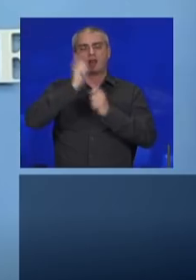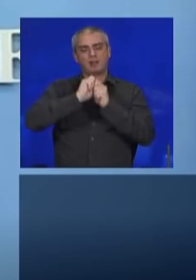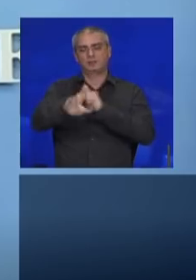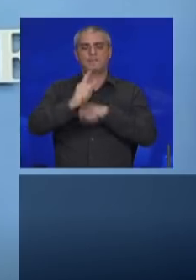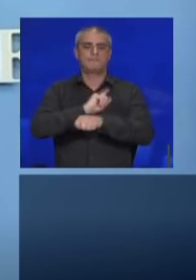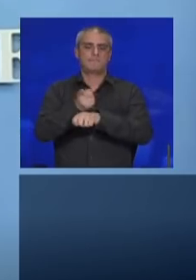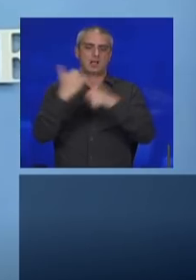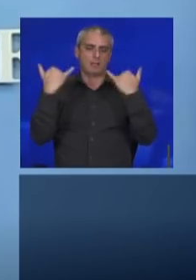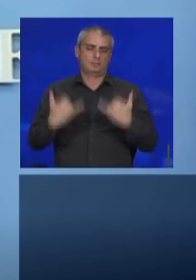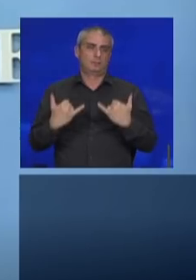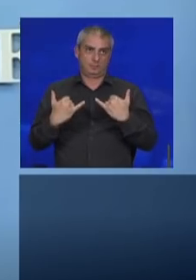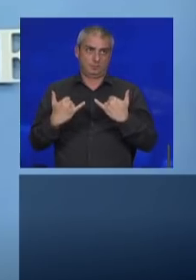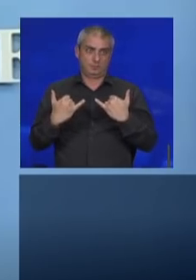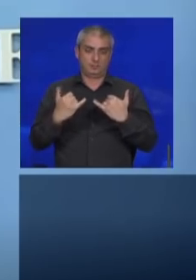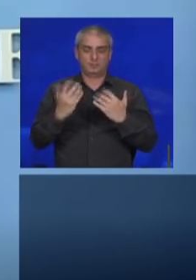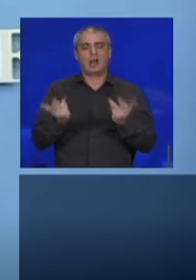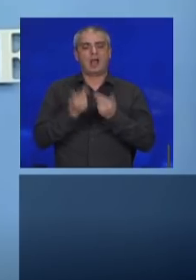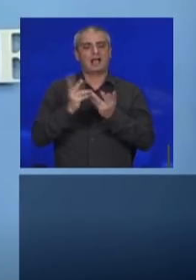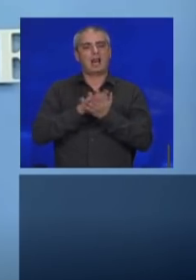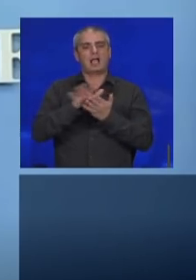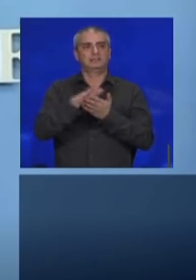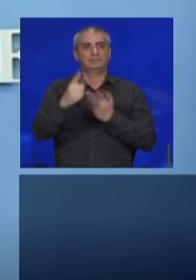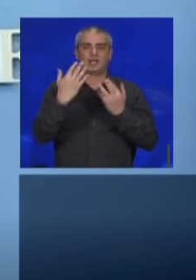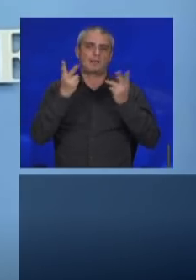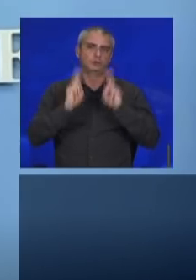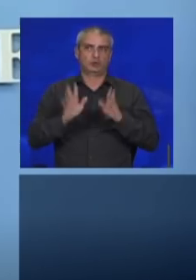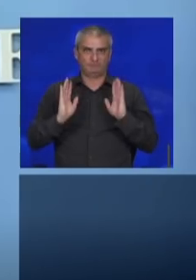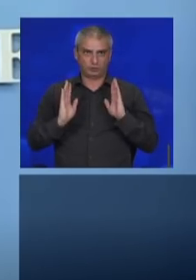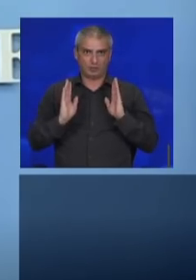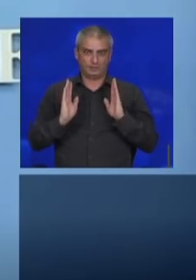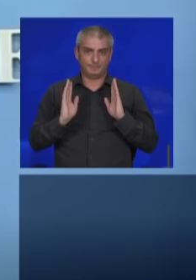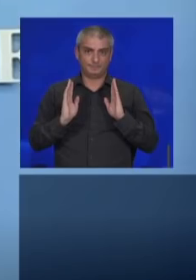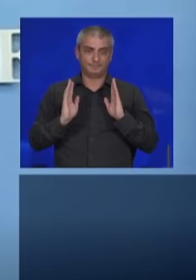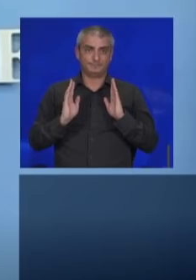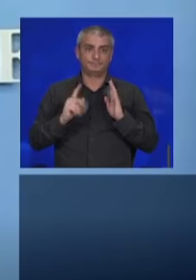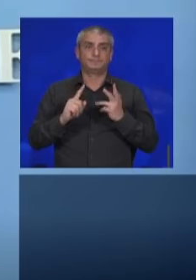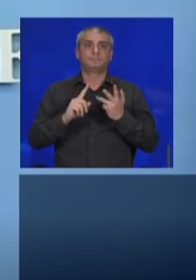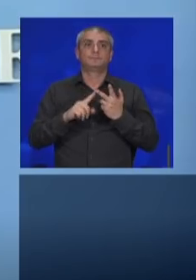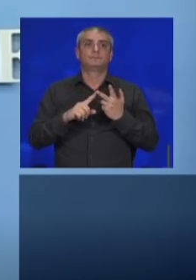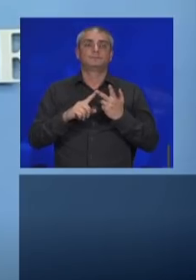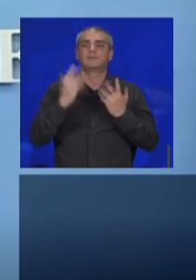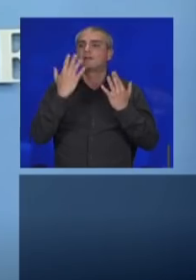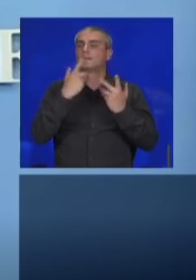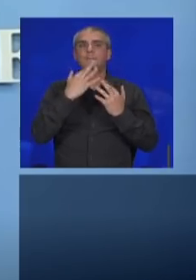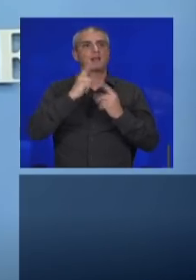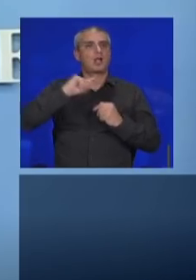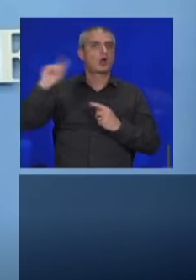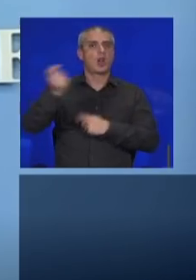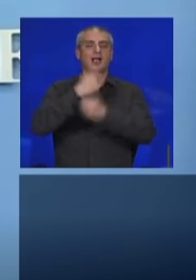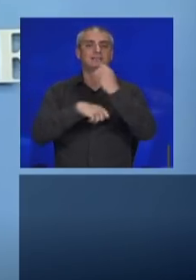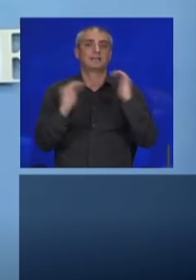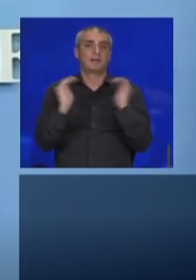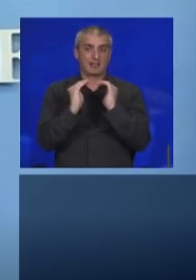מיידי, להקל להם את התזרים כמה שרק אפשר. מתן ארכה לכלל העסקים הקטנים בעברת